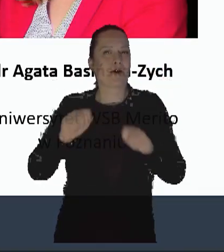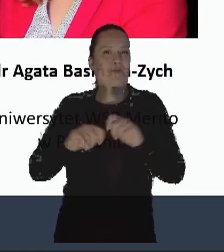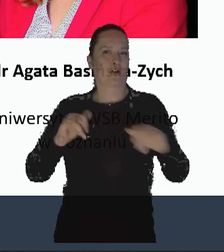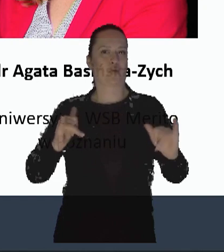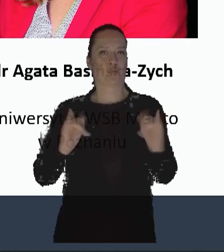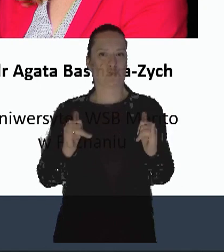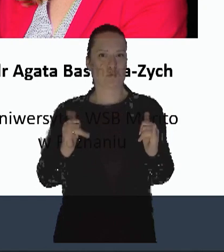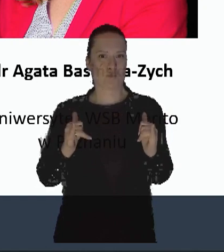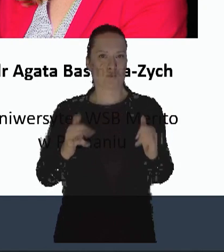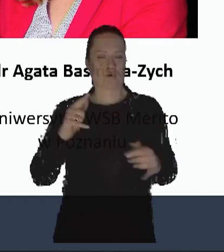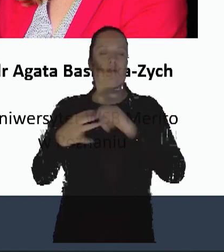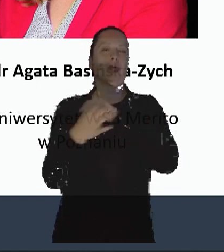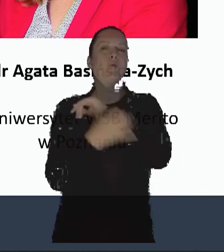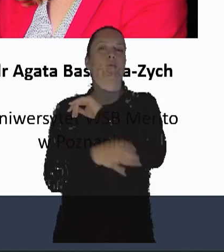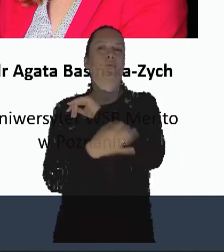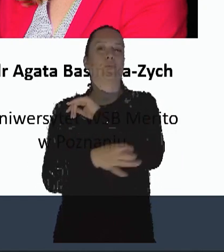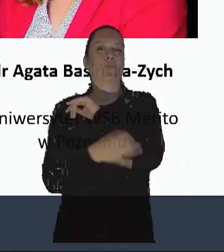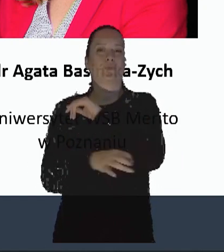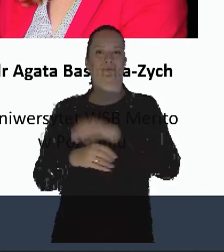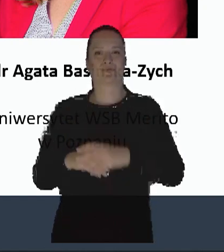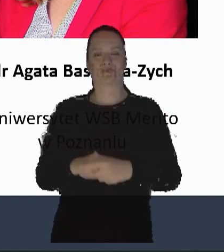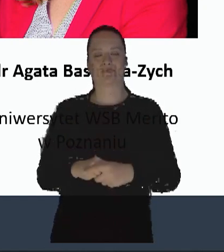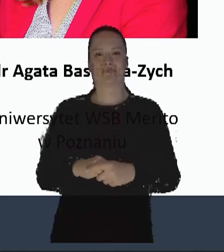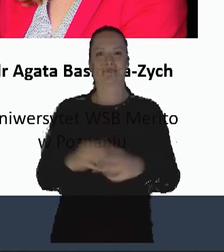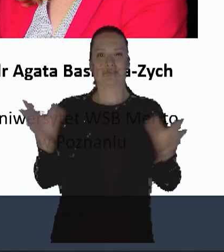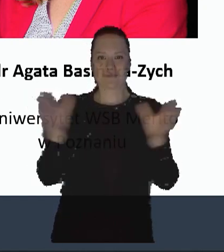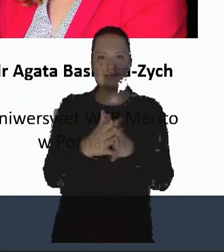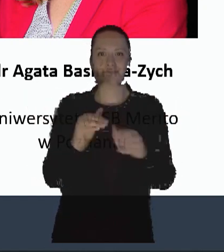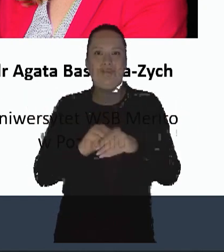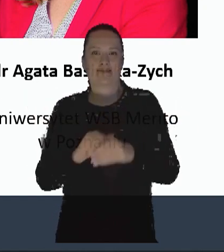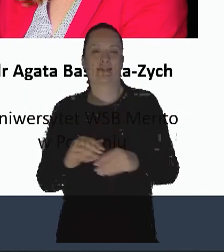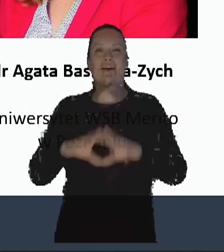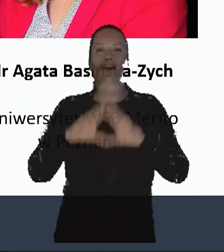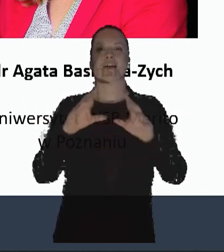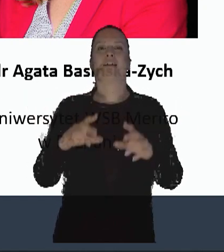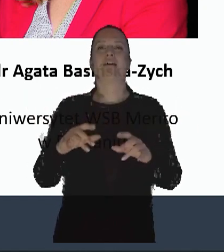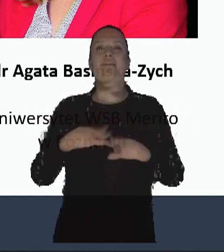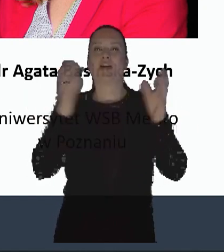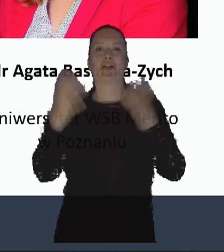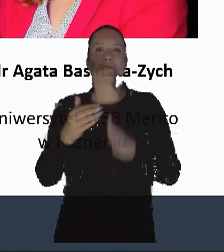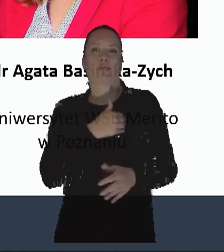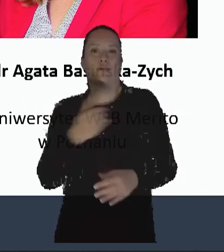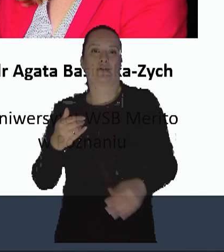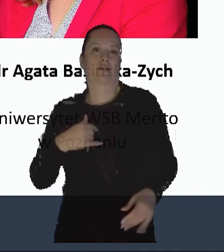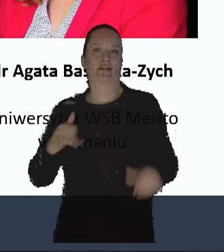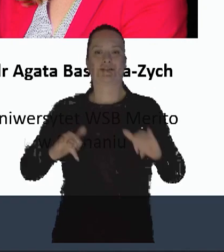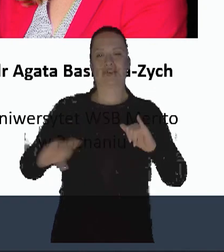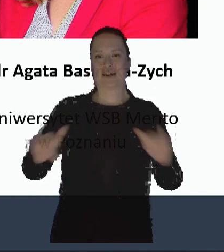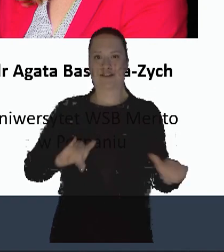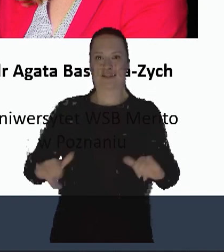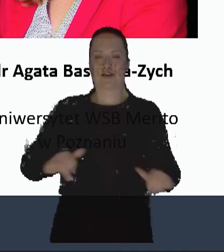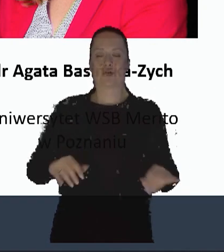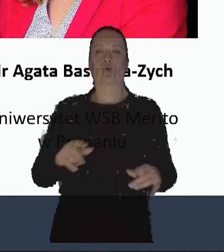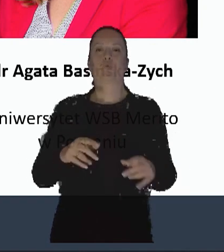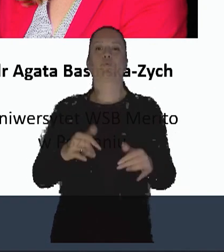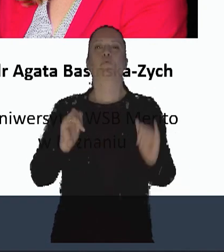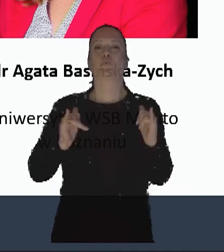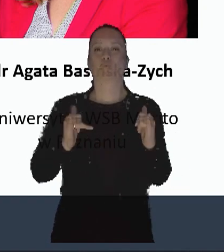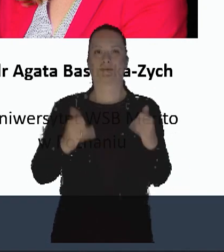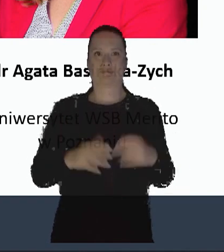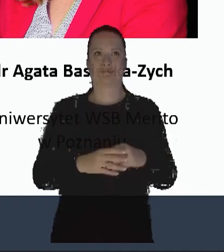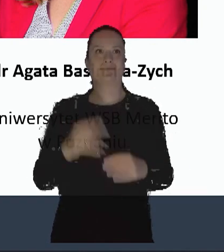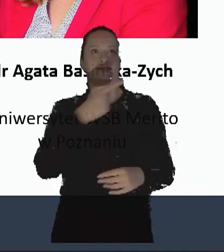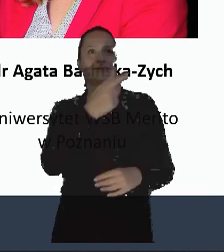z uniwersytetów, które współpracują z Wielkopolską Organizacją Turystyczną. I są to, i tam siedzą, pani